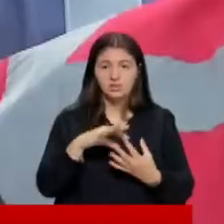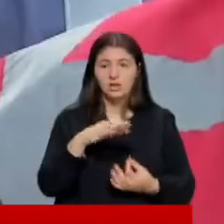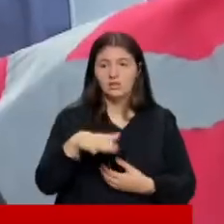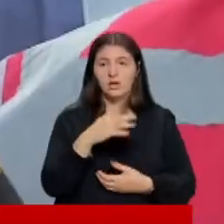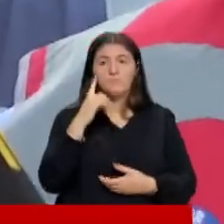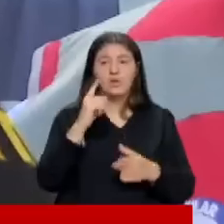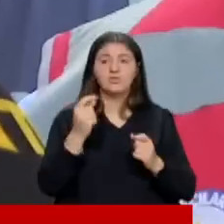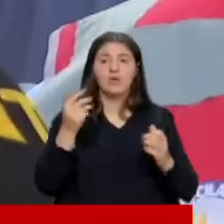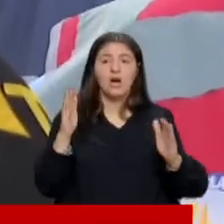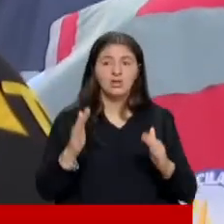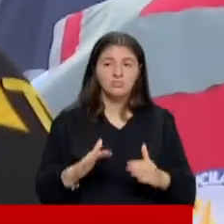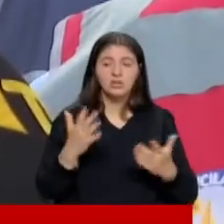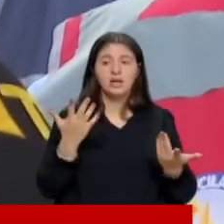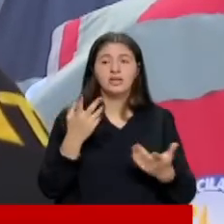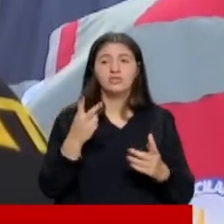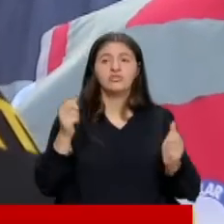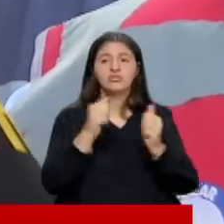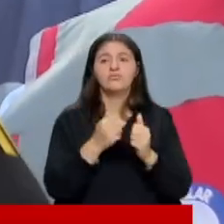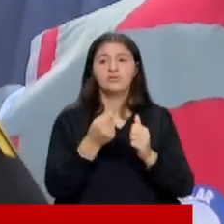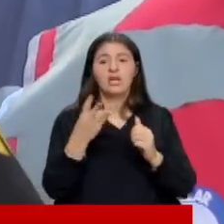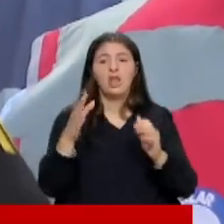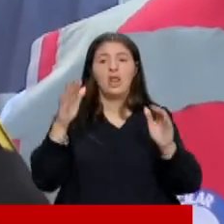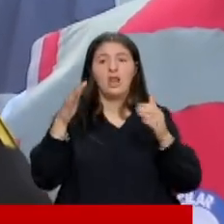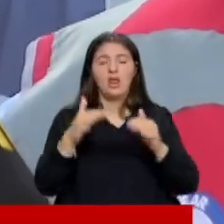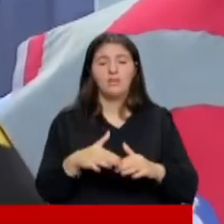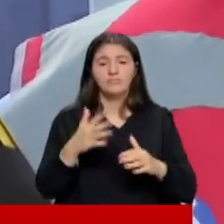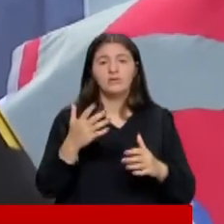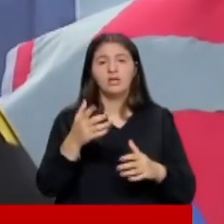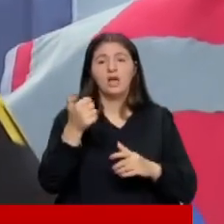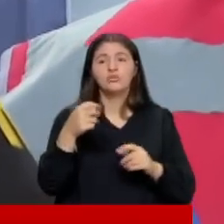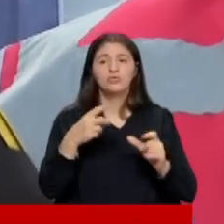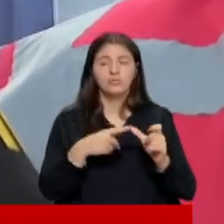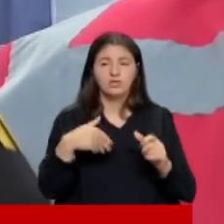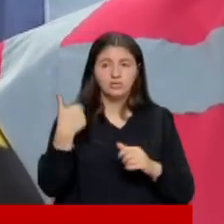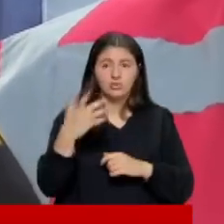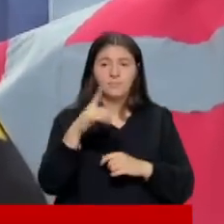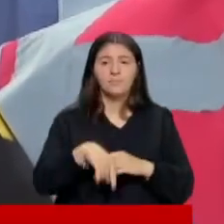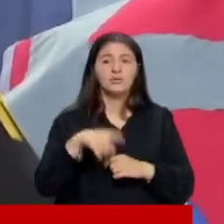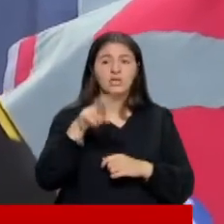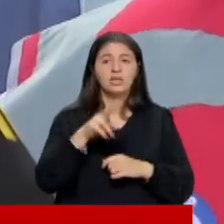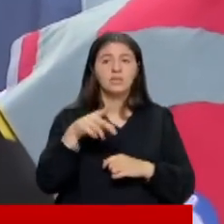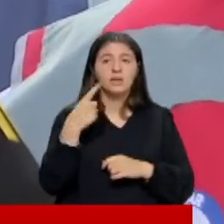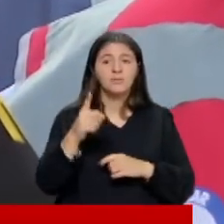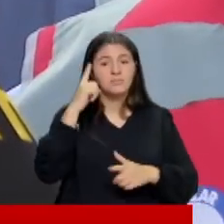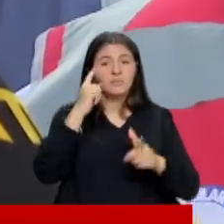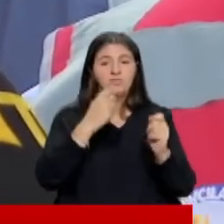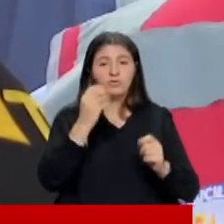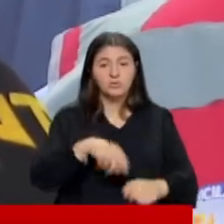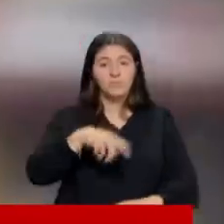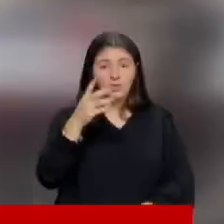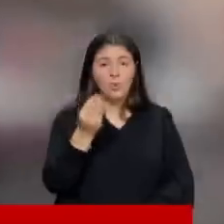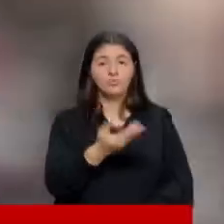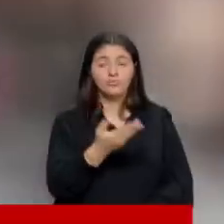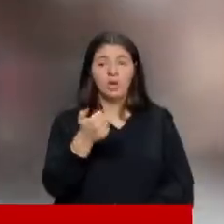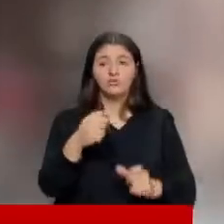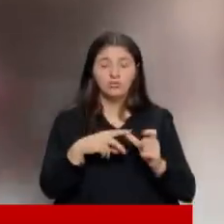insanlar başvurularımız çok azaldı artık çift haneli rakamlara düştü 6 Şubat'tan sonra bir günde 22 bin başvuru aldığımız bir günde